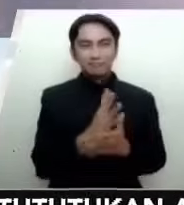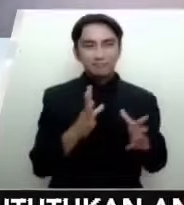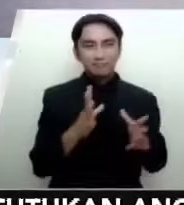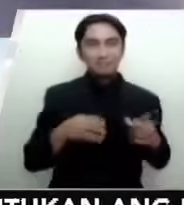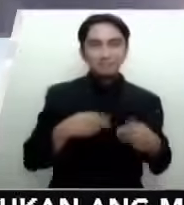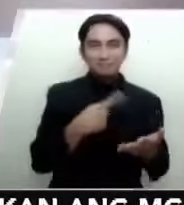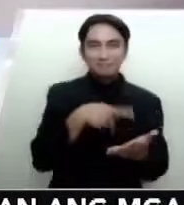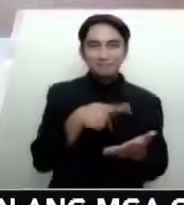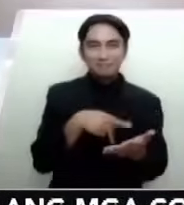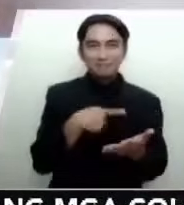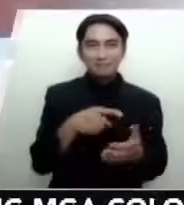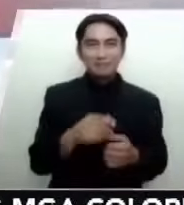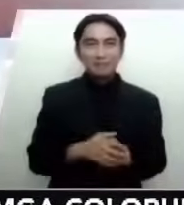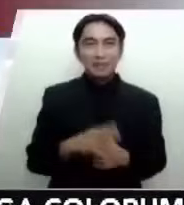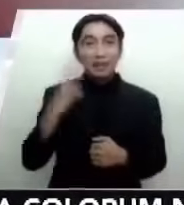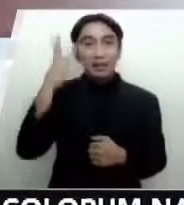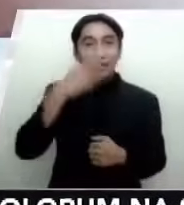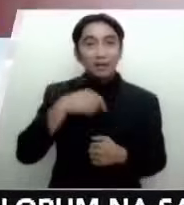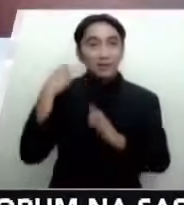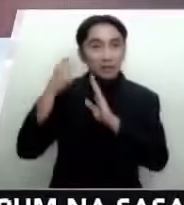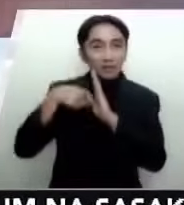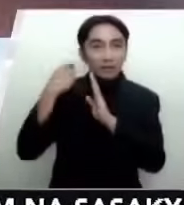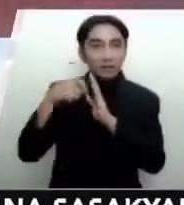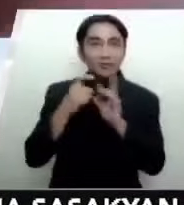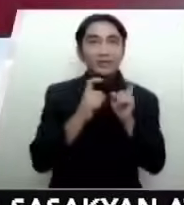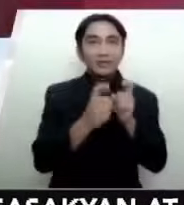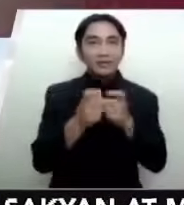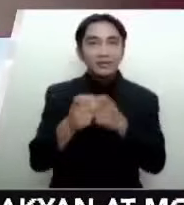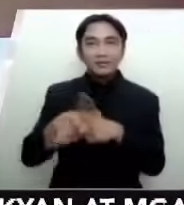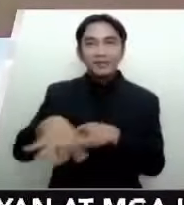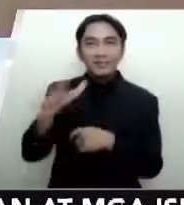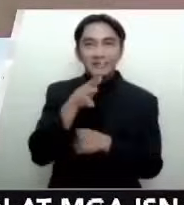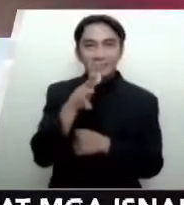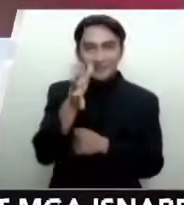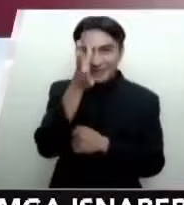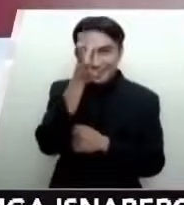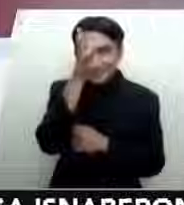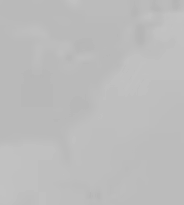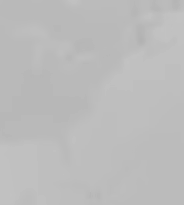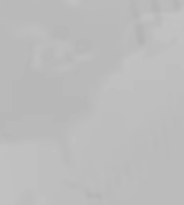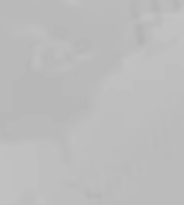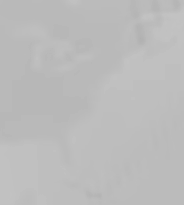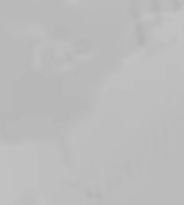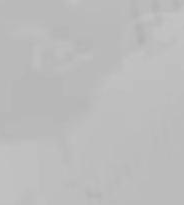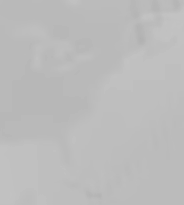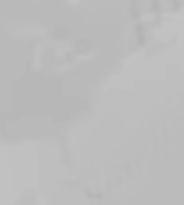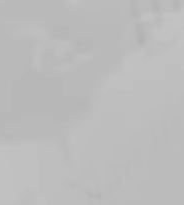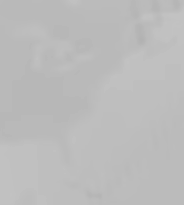magandang video na pwedeng pang regalo sa mga nanay at tatay. Di ba?